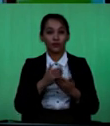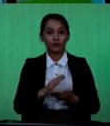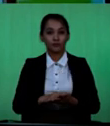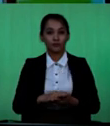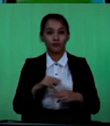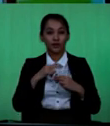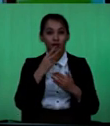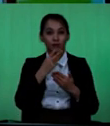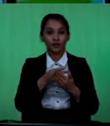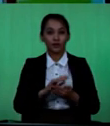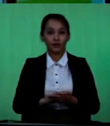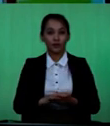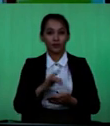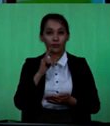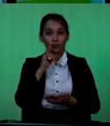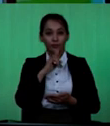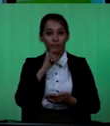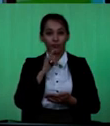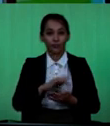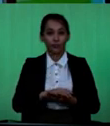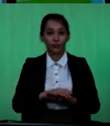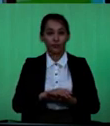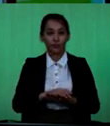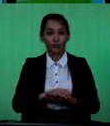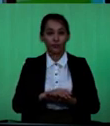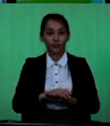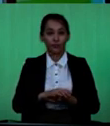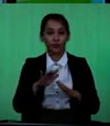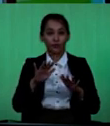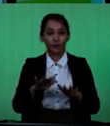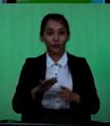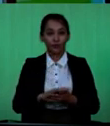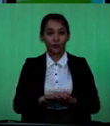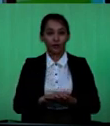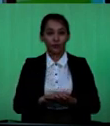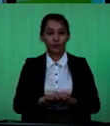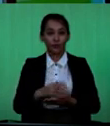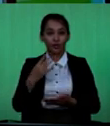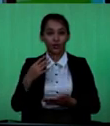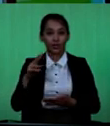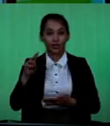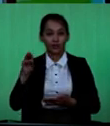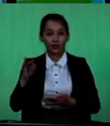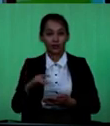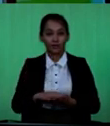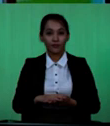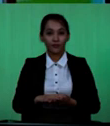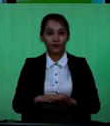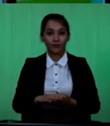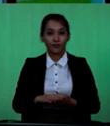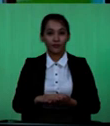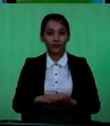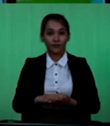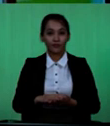qiling. Benzin shaxobchasida 40 litr yonilg'i bor edi.